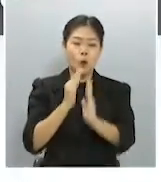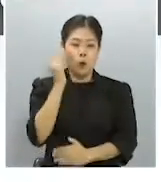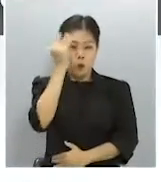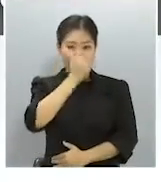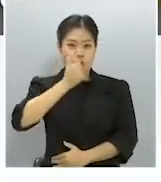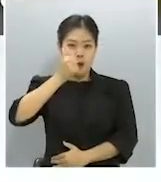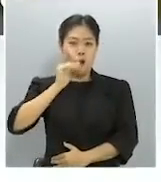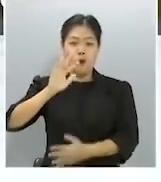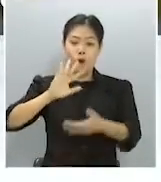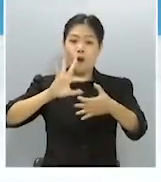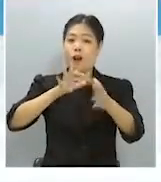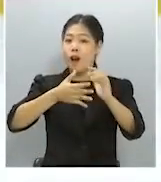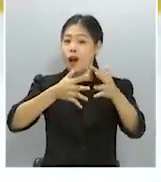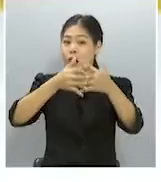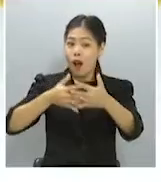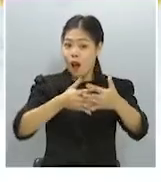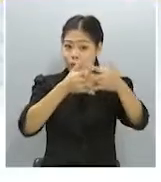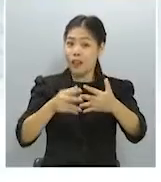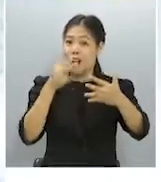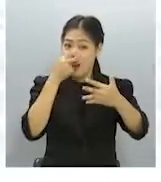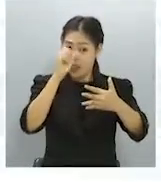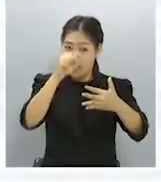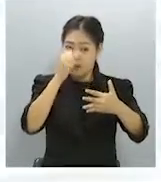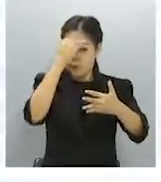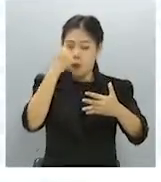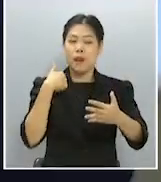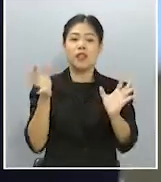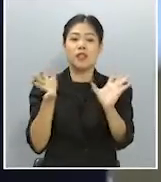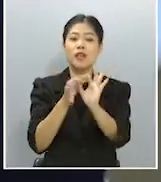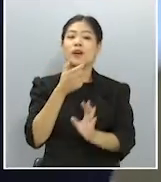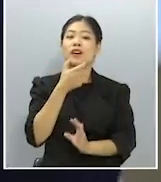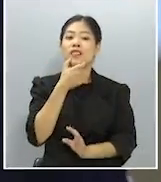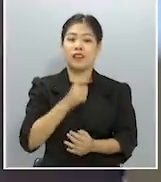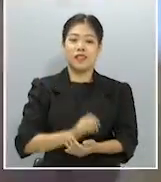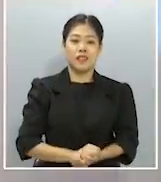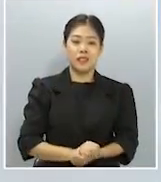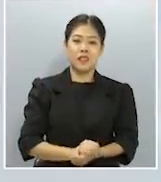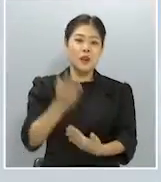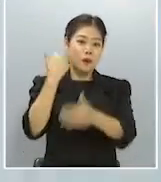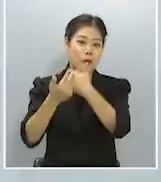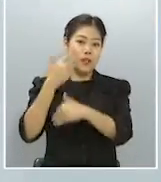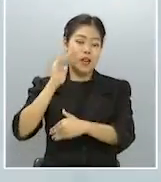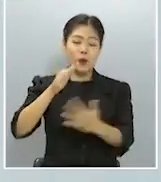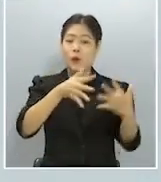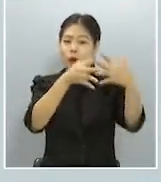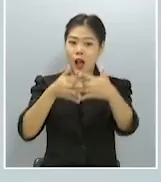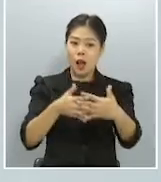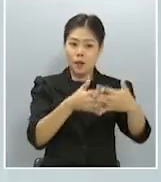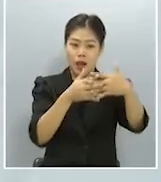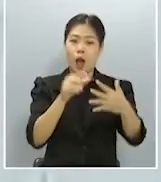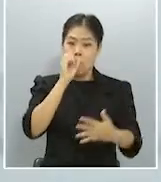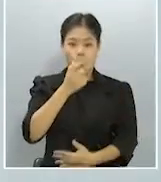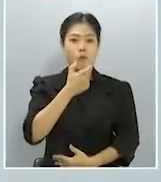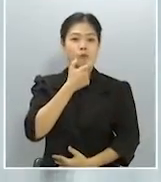าติสหรัฐอเมริกาที่กำลังเป็นที่จับตาในตอนนี้เพราะเป็นนักกีฬาเกย์2คนแรกในประวัติศาสตร์ของนักกีฬาทีมชาติอเมริกาที่เปิดเผยตัวเองว่าเป็นเก